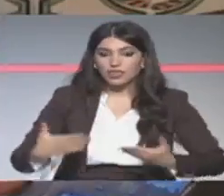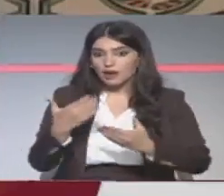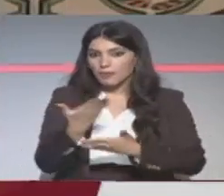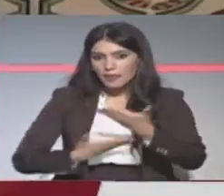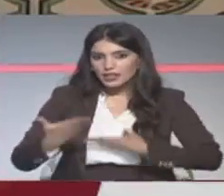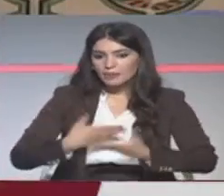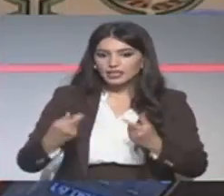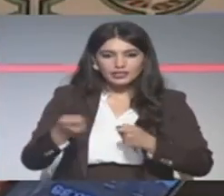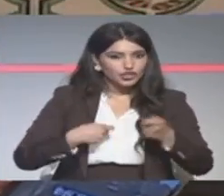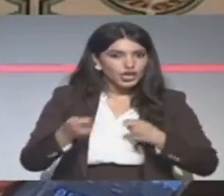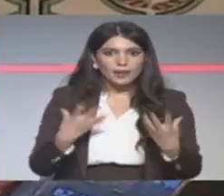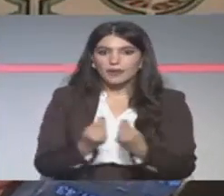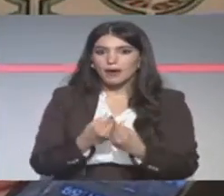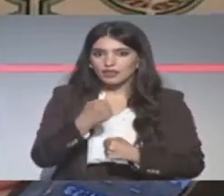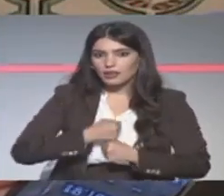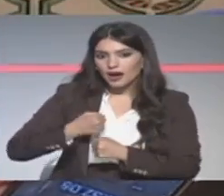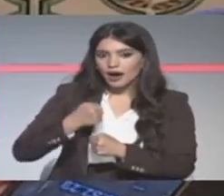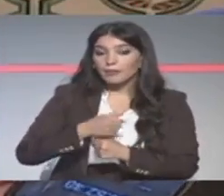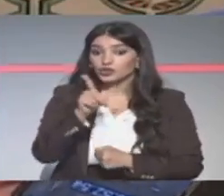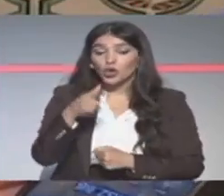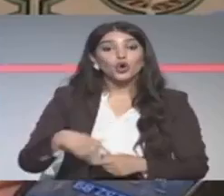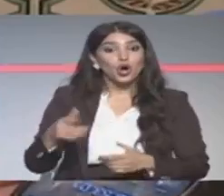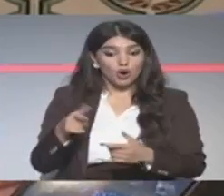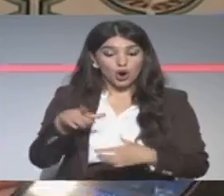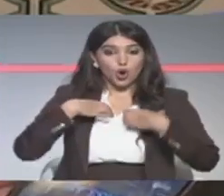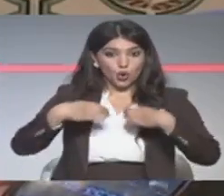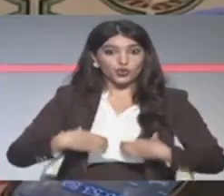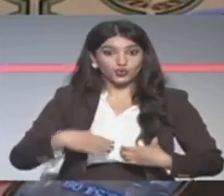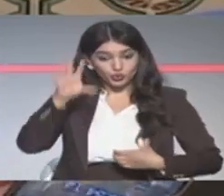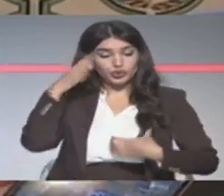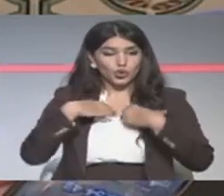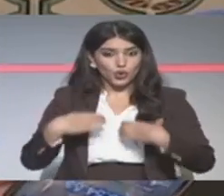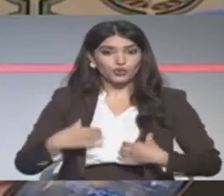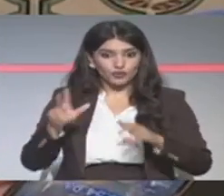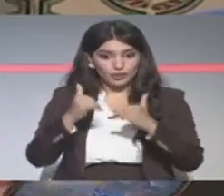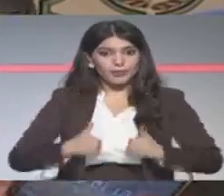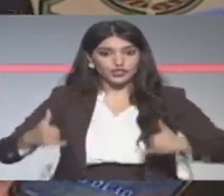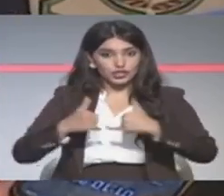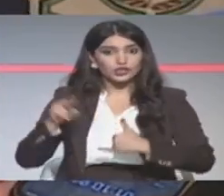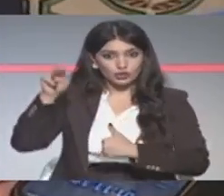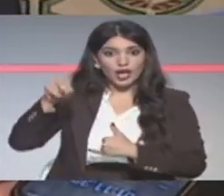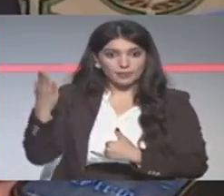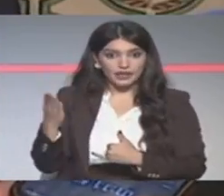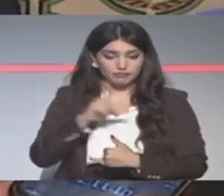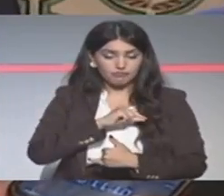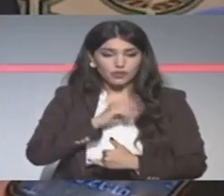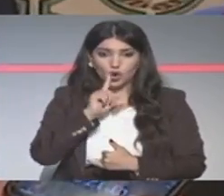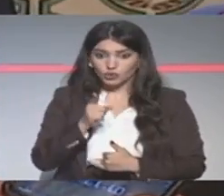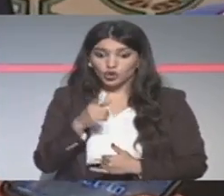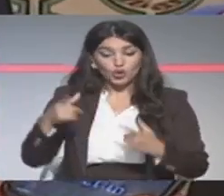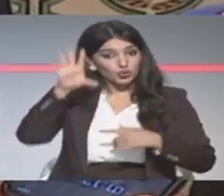تبادل. بطبيعة الحال تونس عضو في مجلس الأمن، وهذا محطة كبيرة من محطات تونس. تونس هي